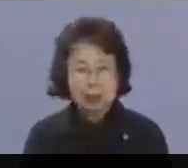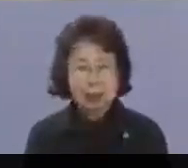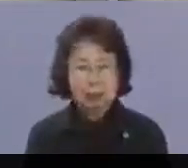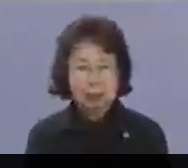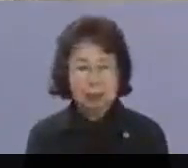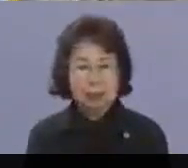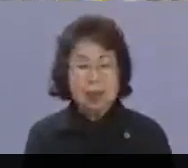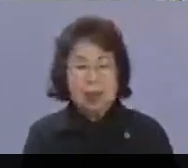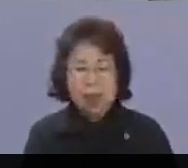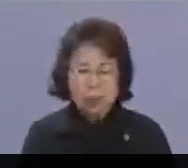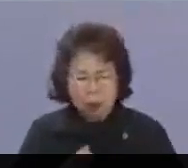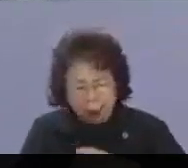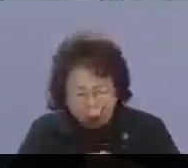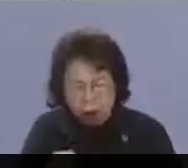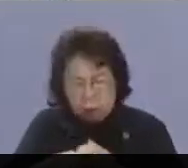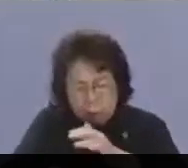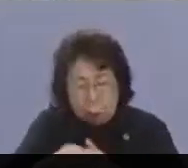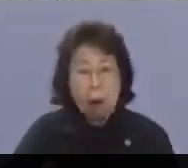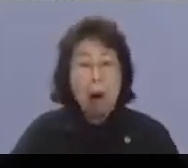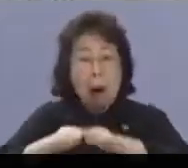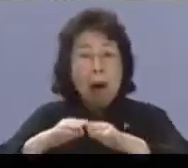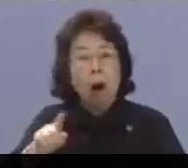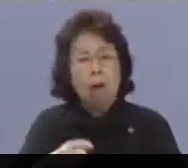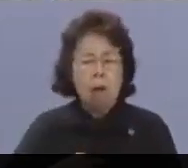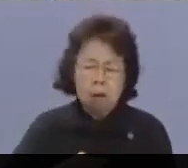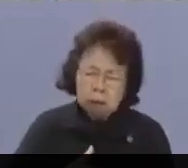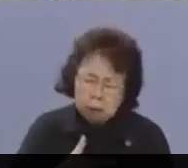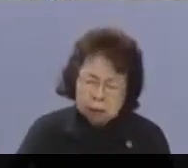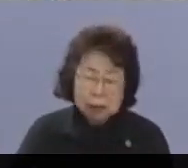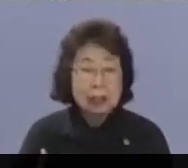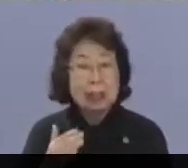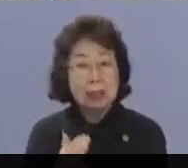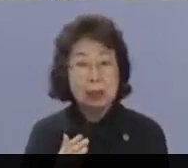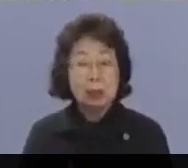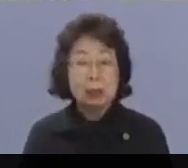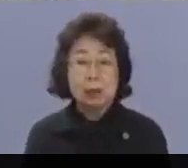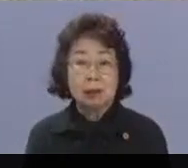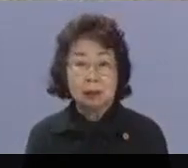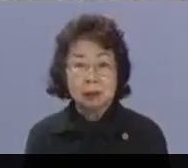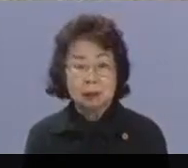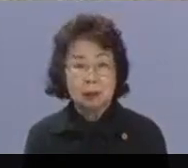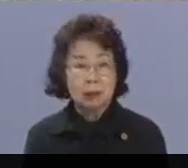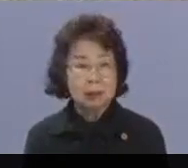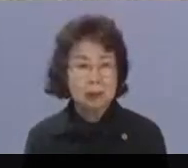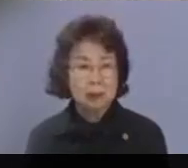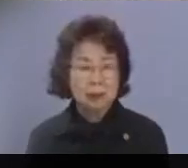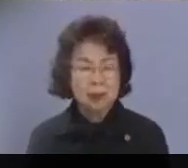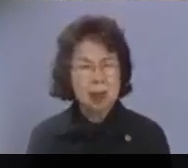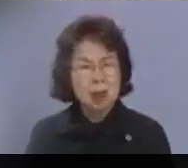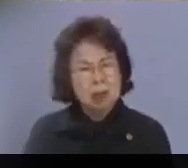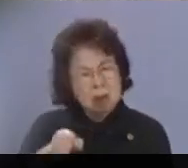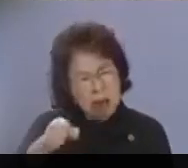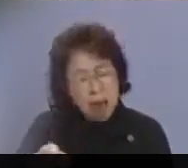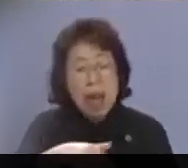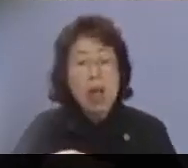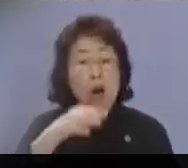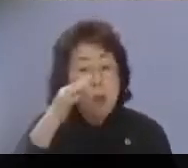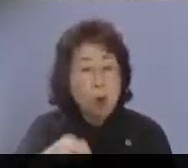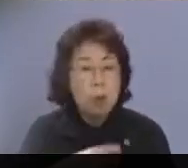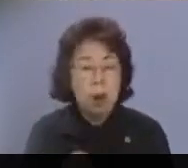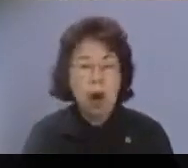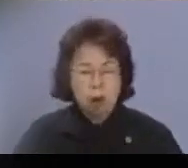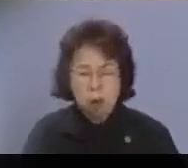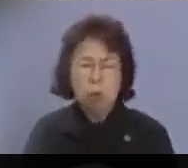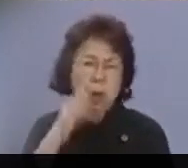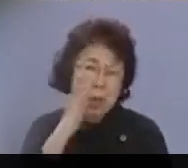이 때문에 난개발로 인한 부작용을 걱정하는 목소리도 나옵니다. 중장기적으로는 교통 여건의 악화